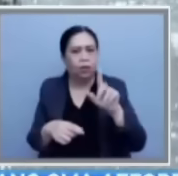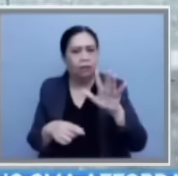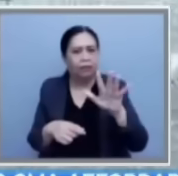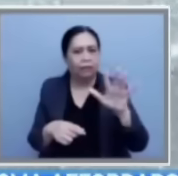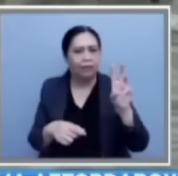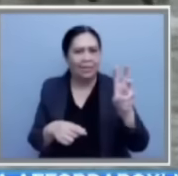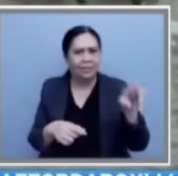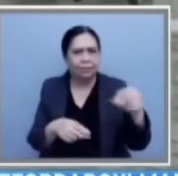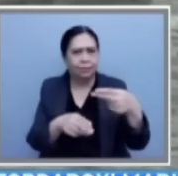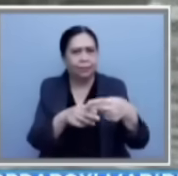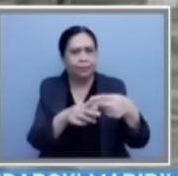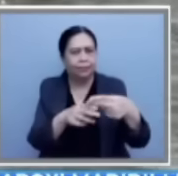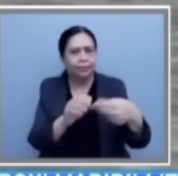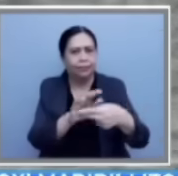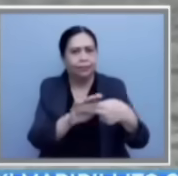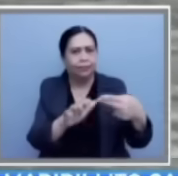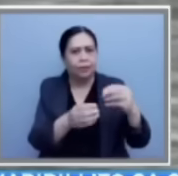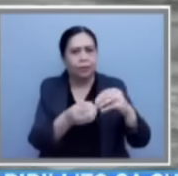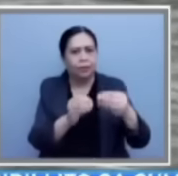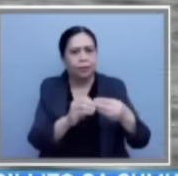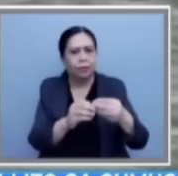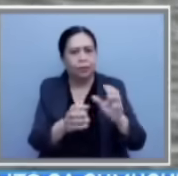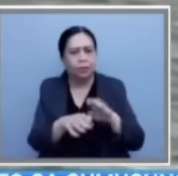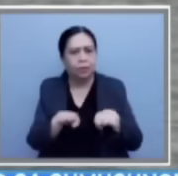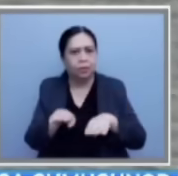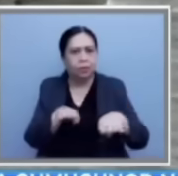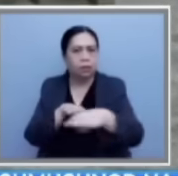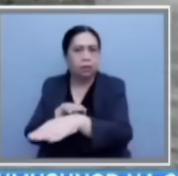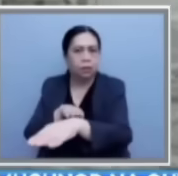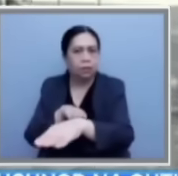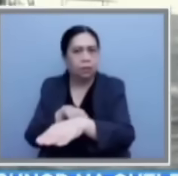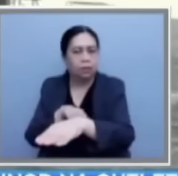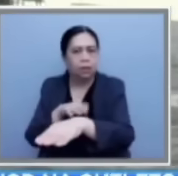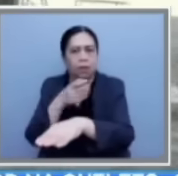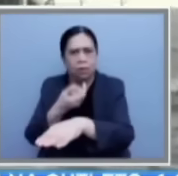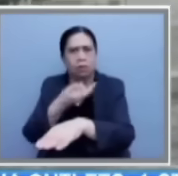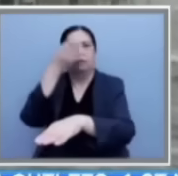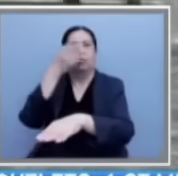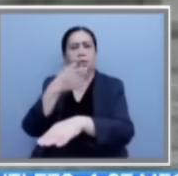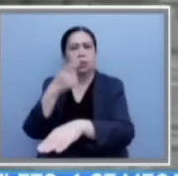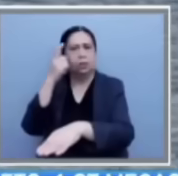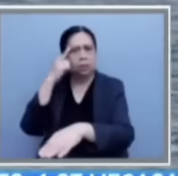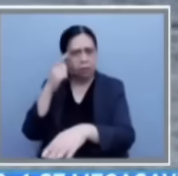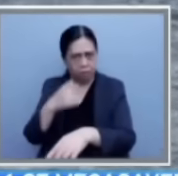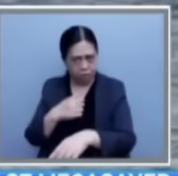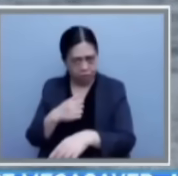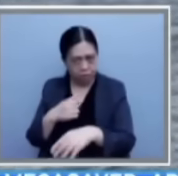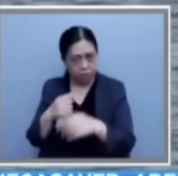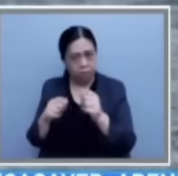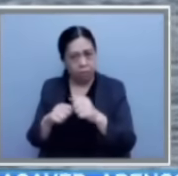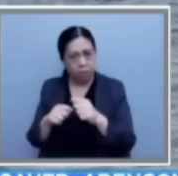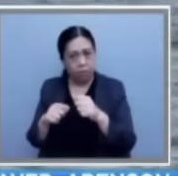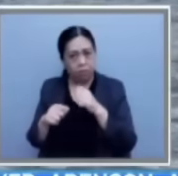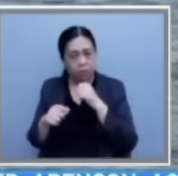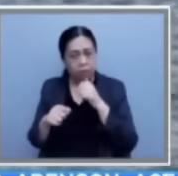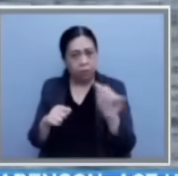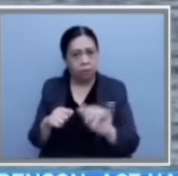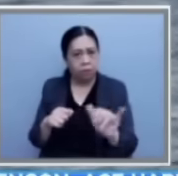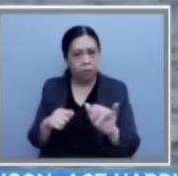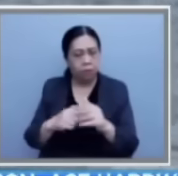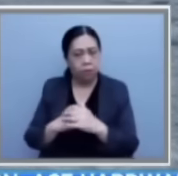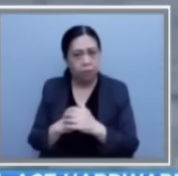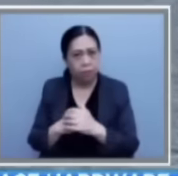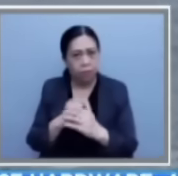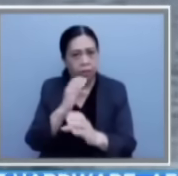na bow number nito mag-overtake at magka-cut sa harapan e alam naman natin hindi naman yan ah gaya ng ah isang